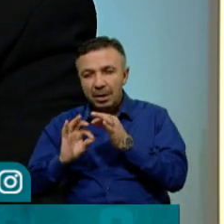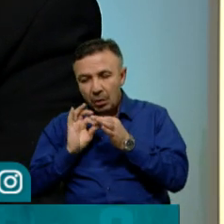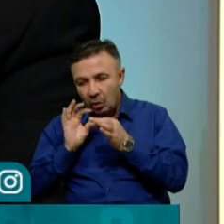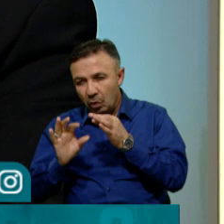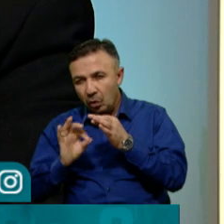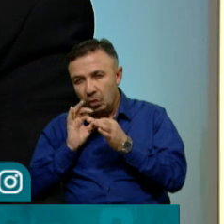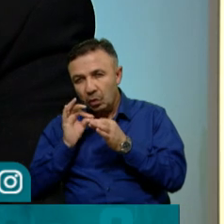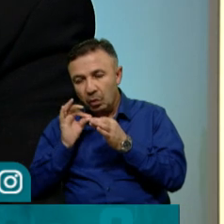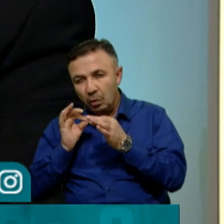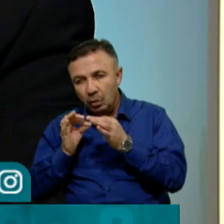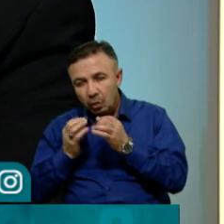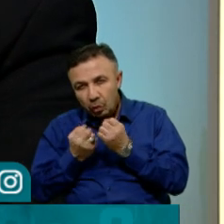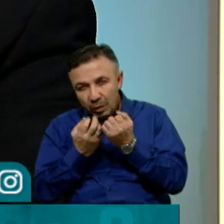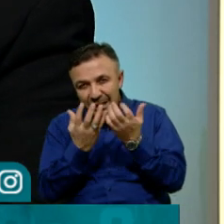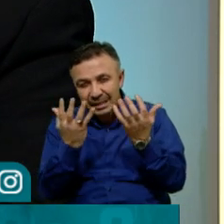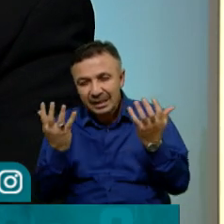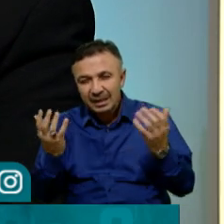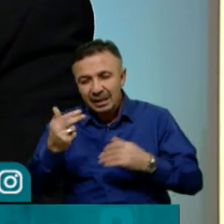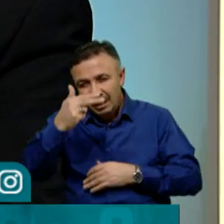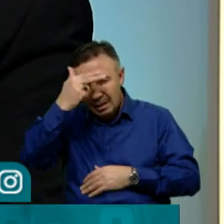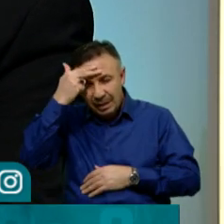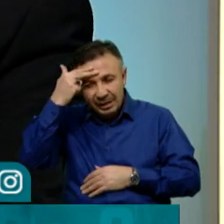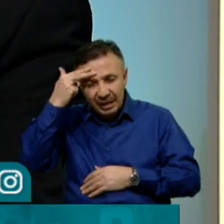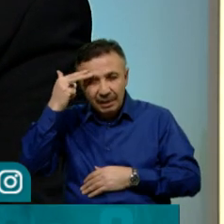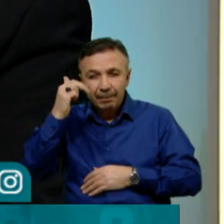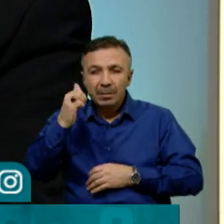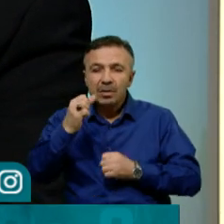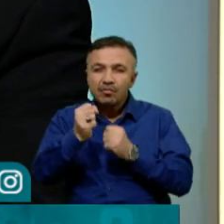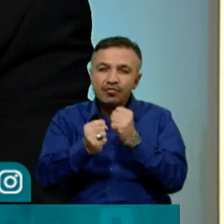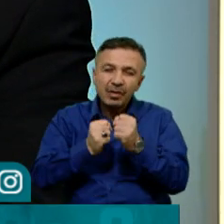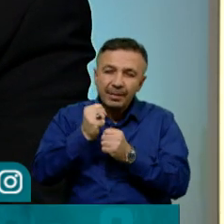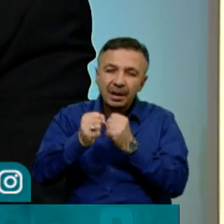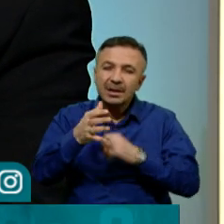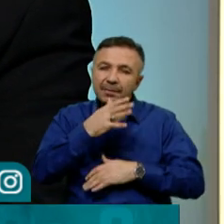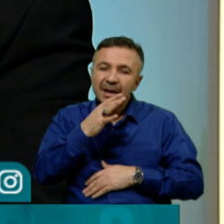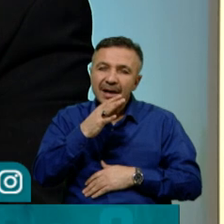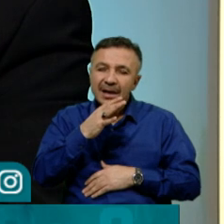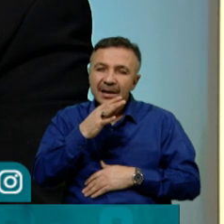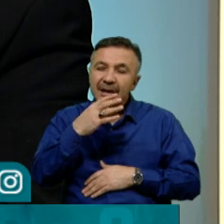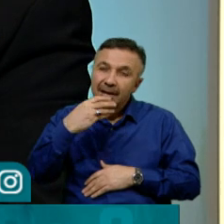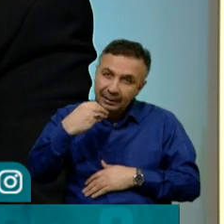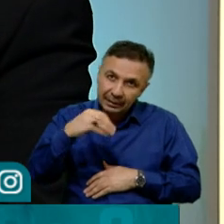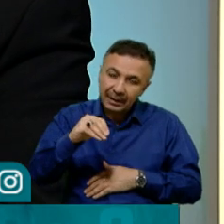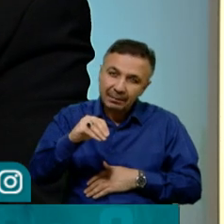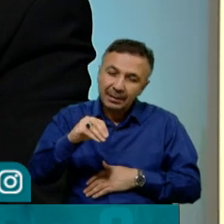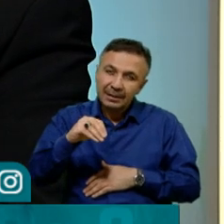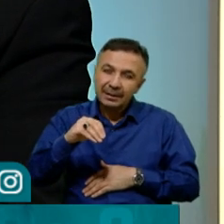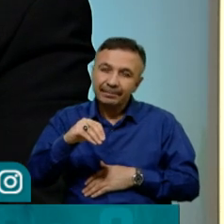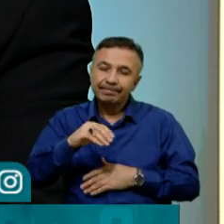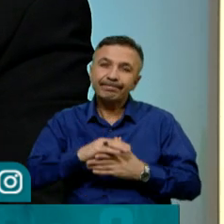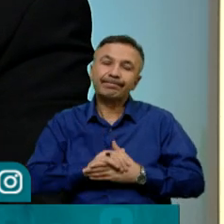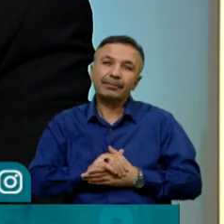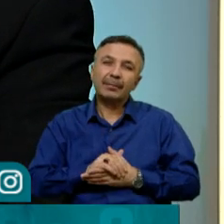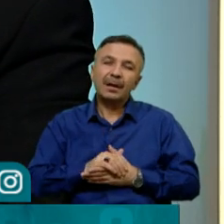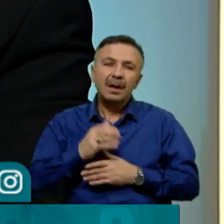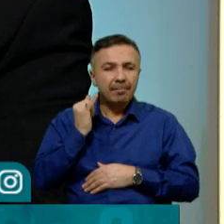yetiştiricisinin şarap fabrikasına bilerek kasten bunu satması En azından